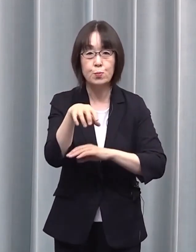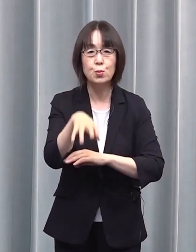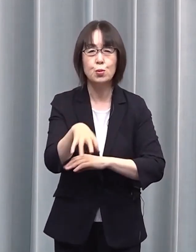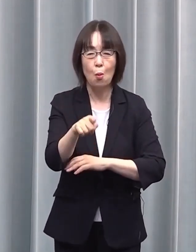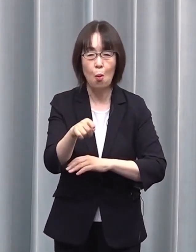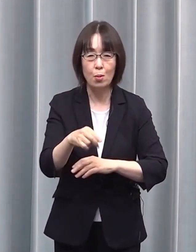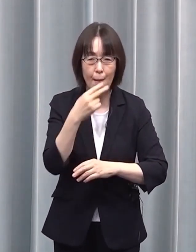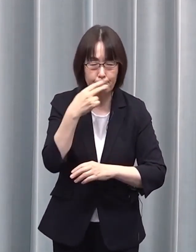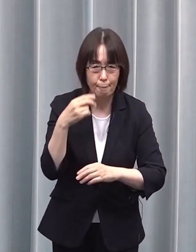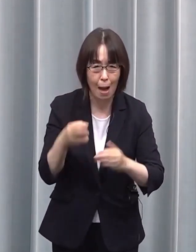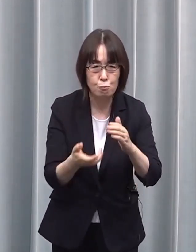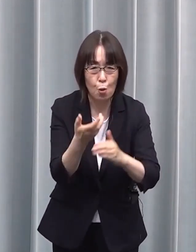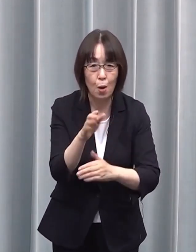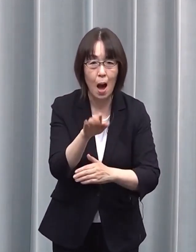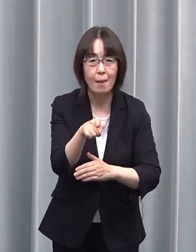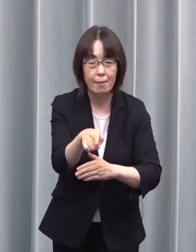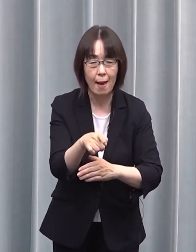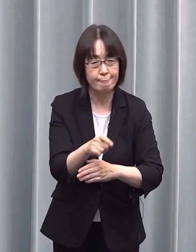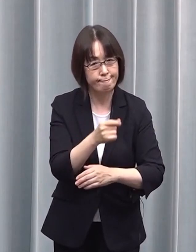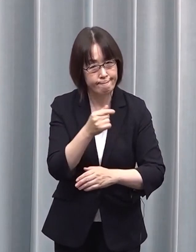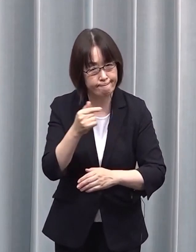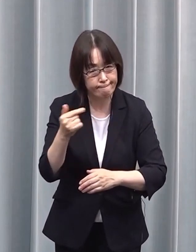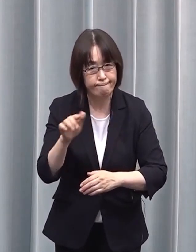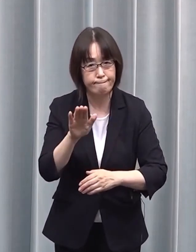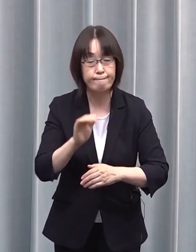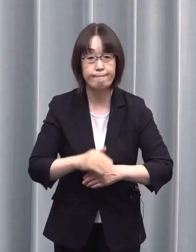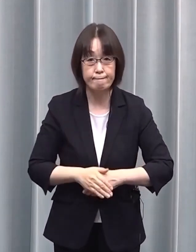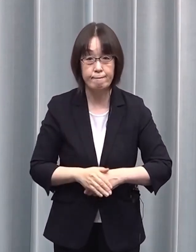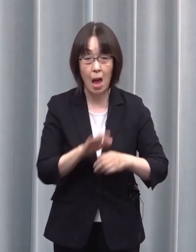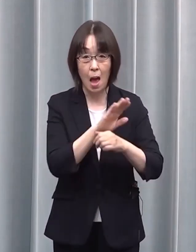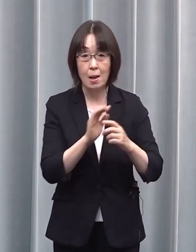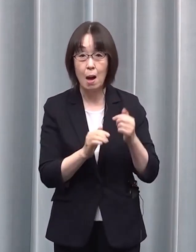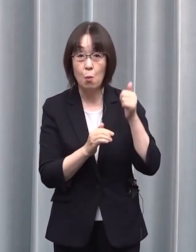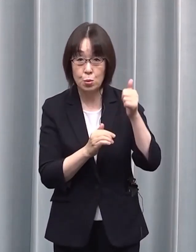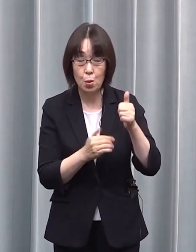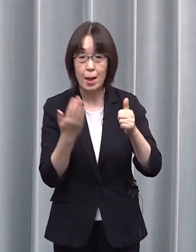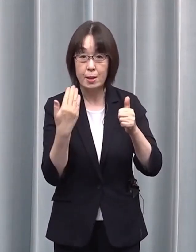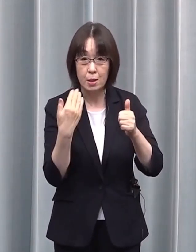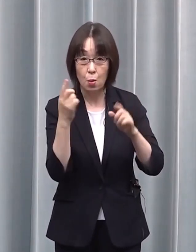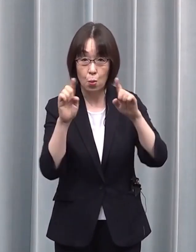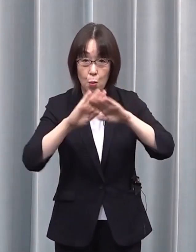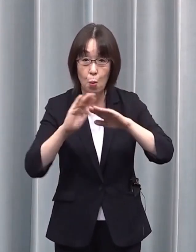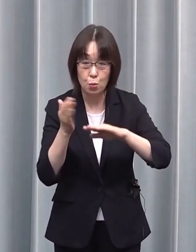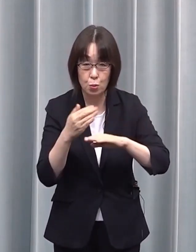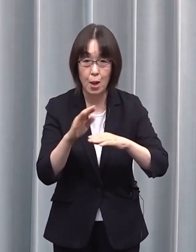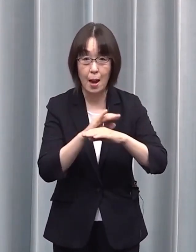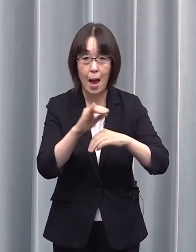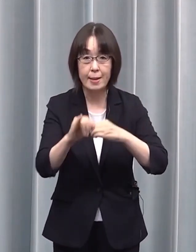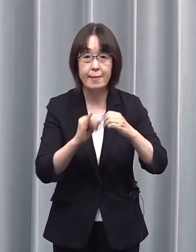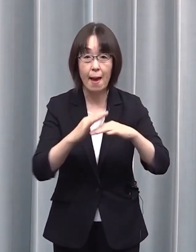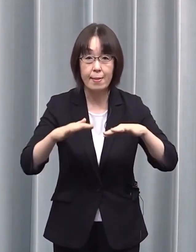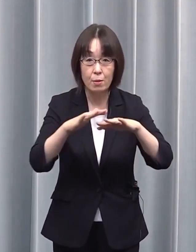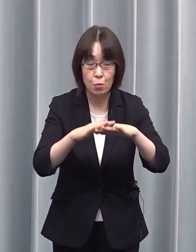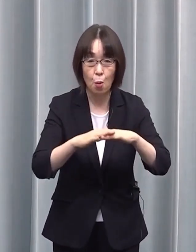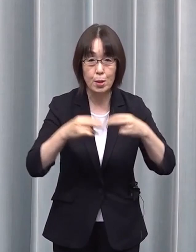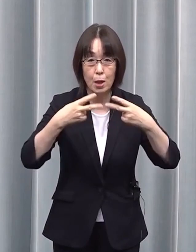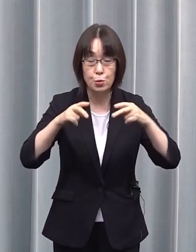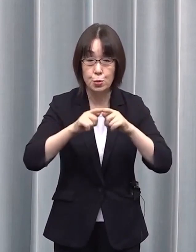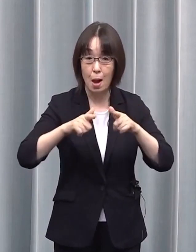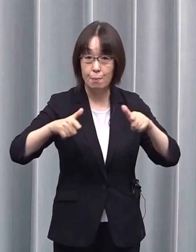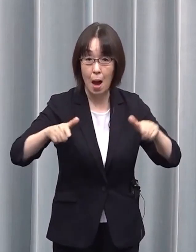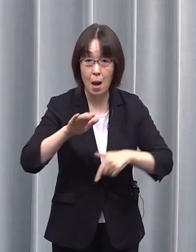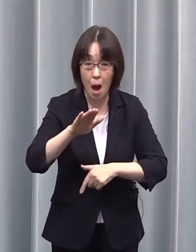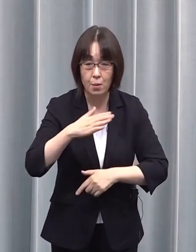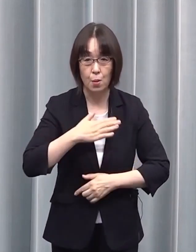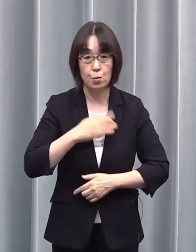ということなんですが、まあ、官房長官、昨日の夜からこれネット上でもいろいろニュースが拡大しているのでご存知かと思いますが、まあ、